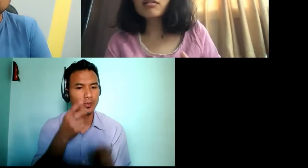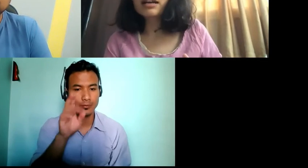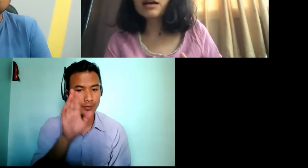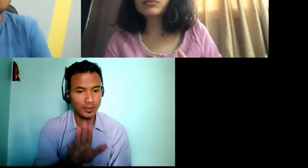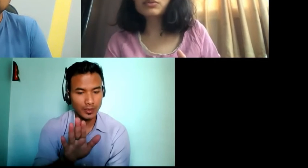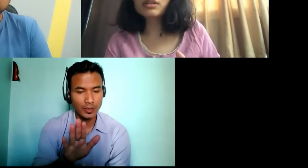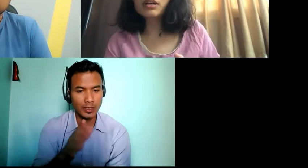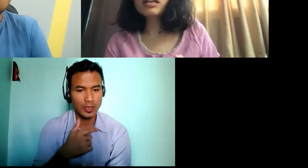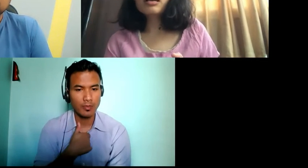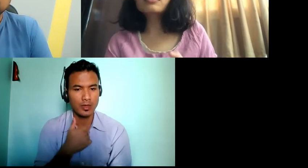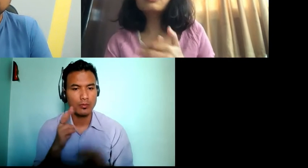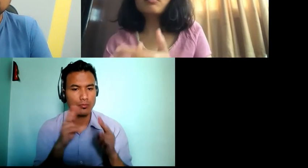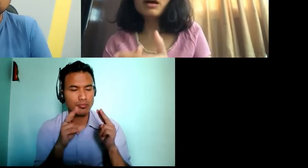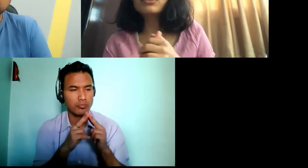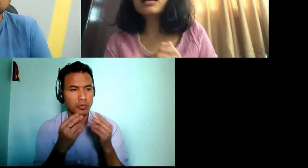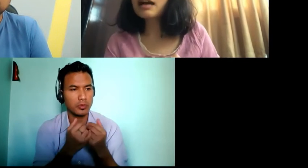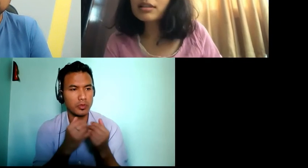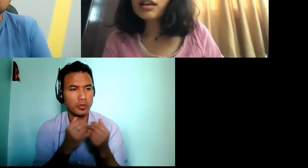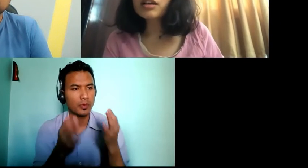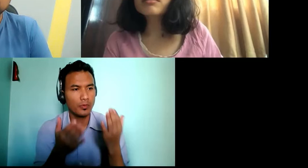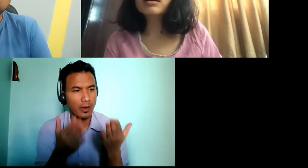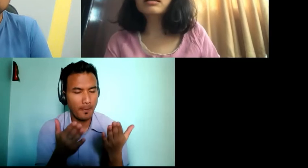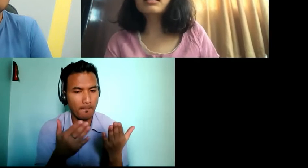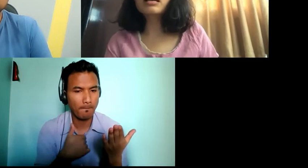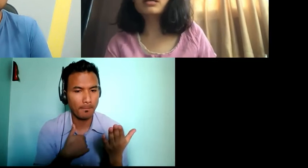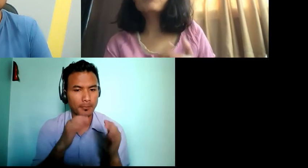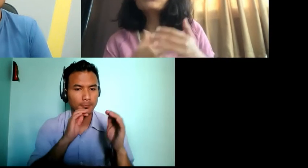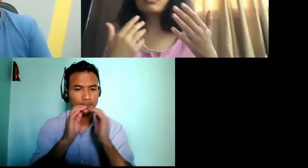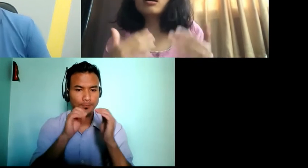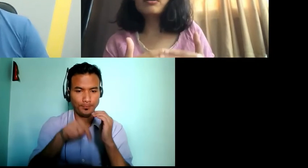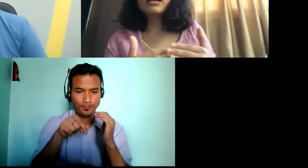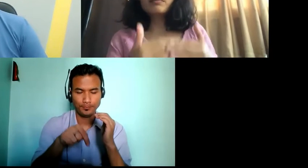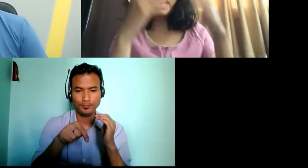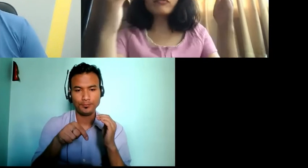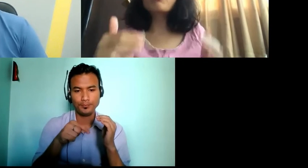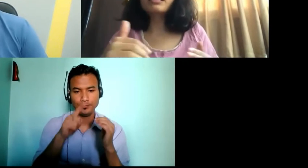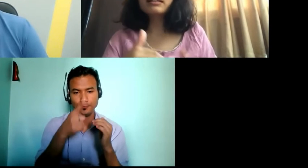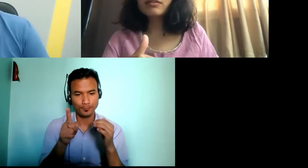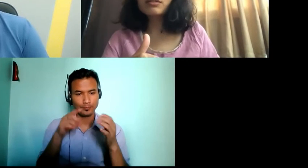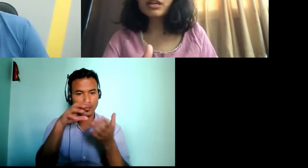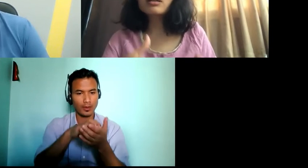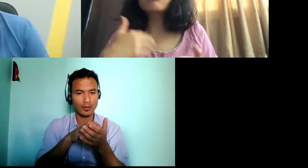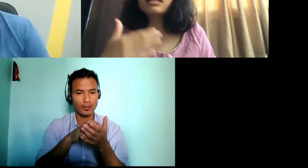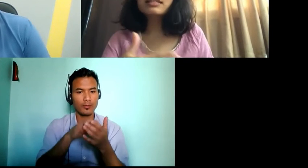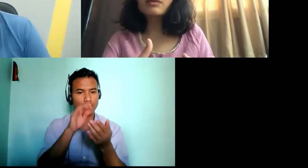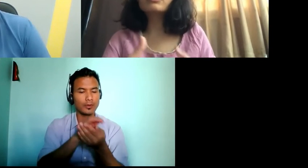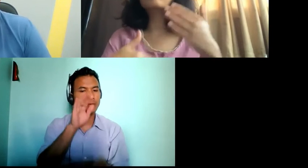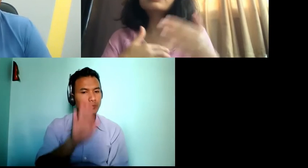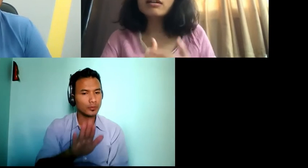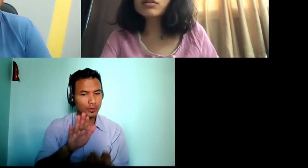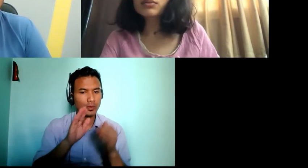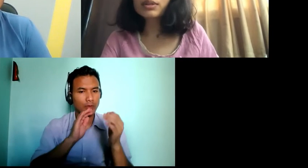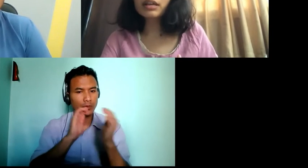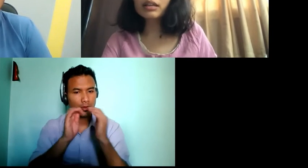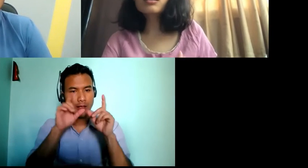कन्ट्याक्ट गर्दा राम्रो हुन्छ होइन, जस्तै अब हाम्रो यही काउन्सिलिङकै कुरा गर्दा पनि हामीले एउटा प्लेटफर्ममा राखिदिएको छौँ होइन, काउन्सिलिङ चाहियो भने